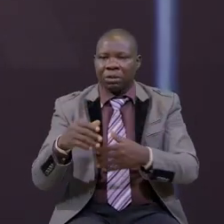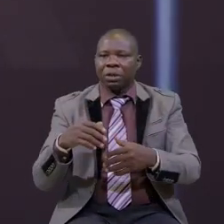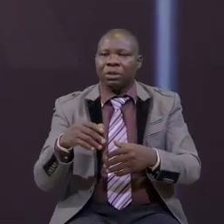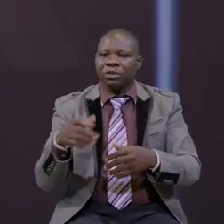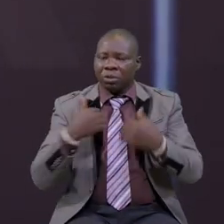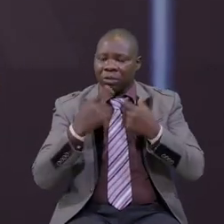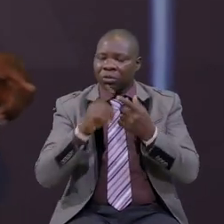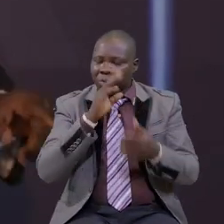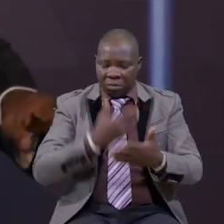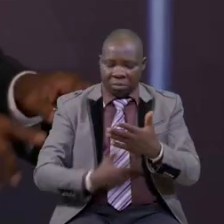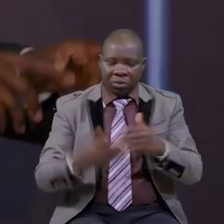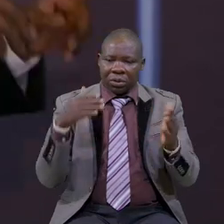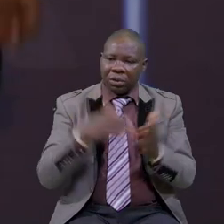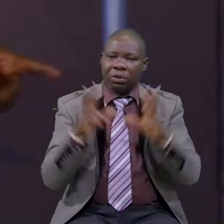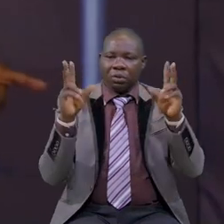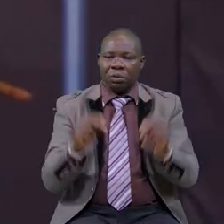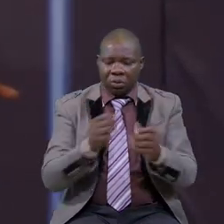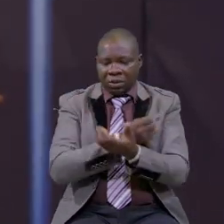nouveau non. Comment être sanctifié non.